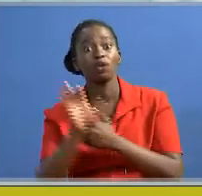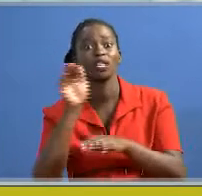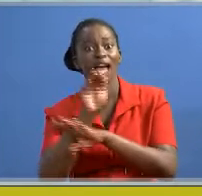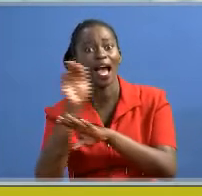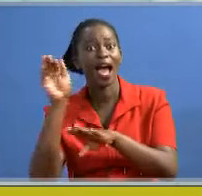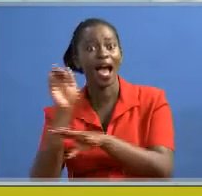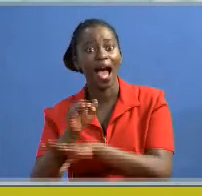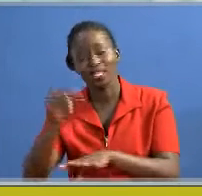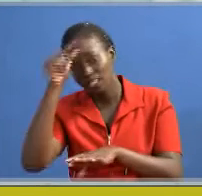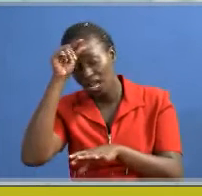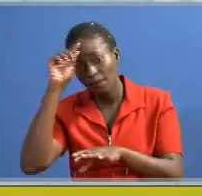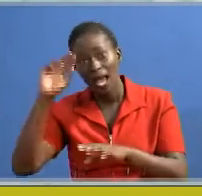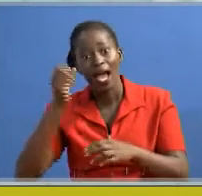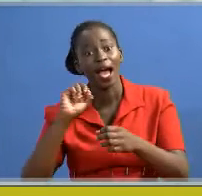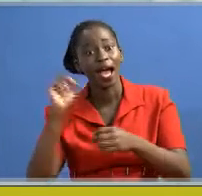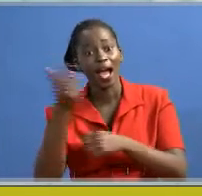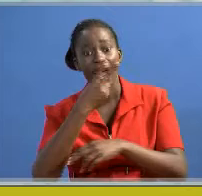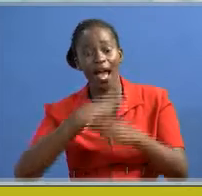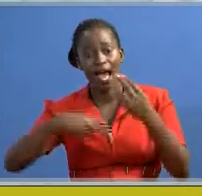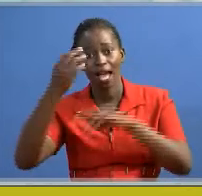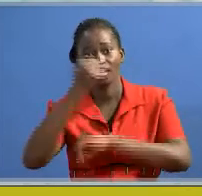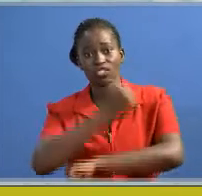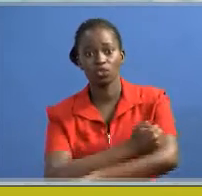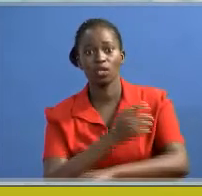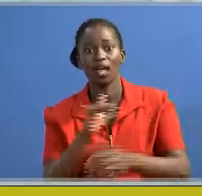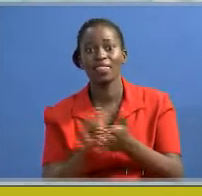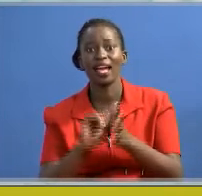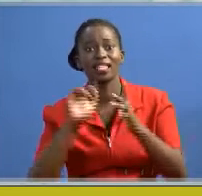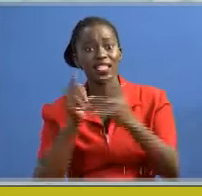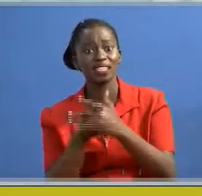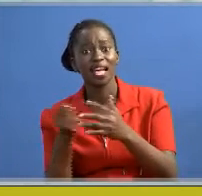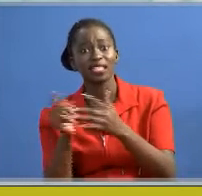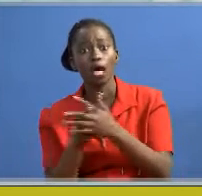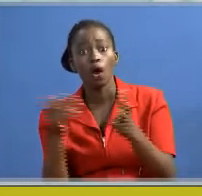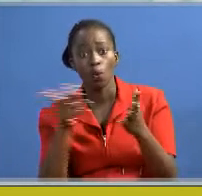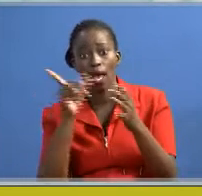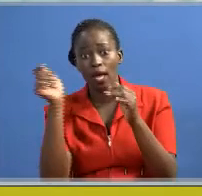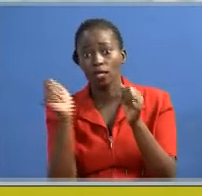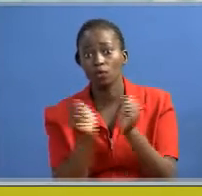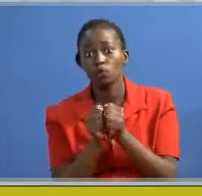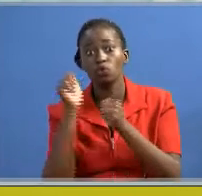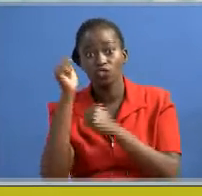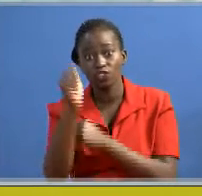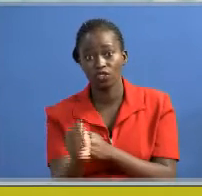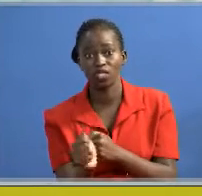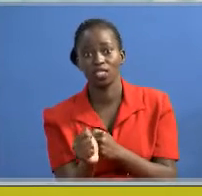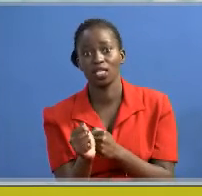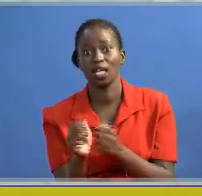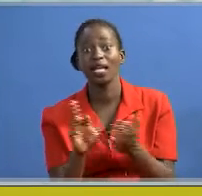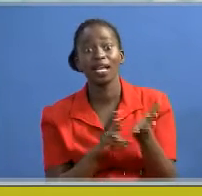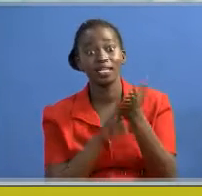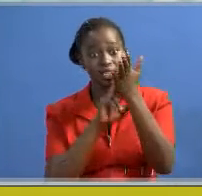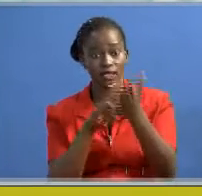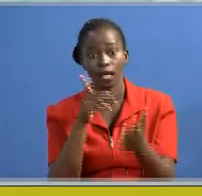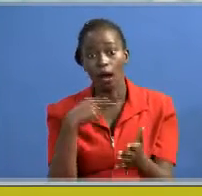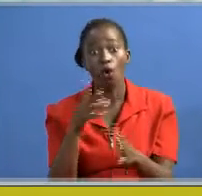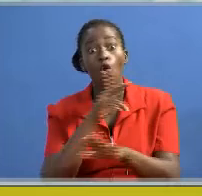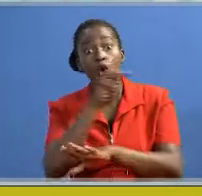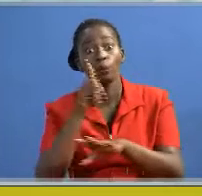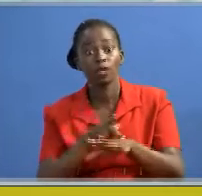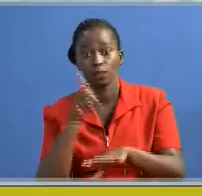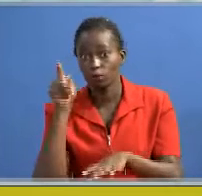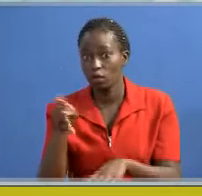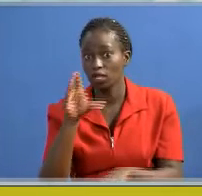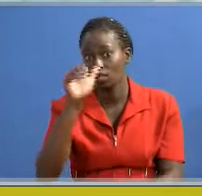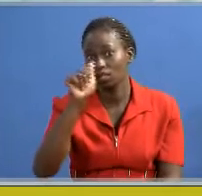kuisajili shule ya sekondari ya Sarok iliyoanzishwa mnamo mwaka wa 2015. Naibu mwalimu mkuu wa shule hiyo